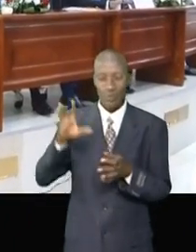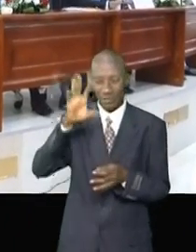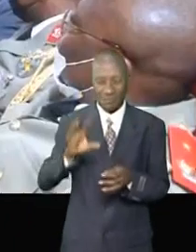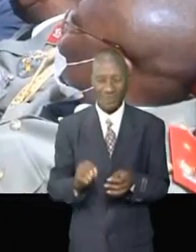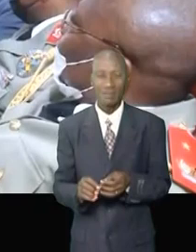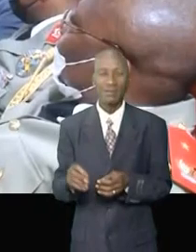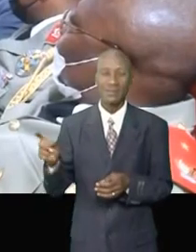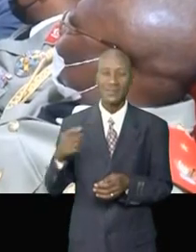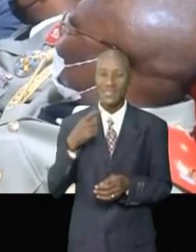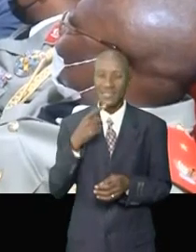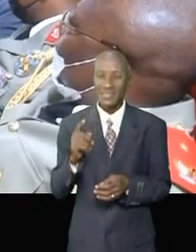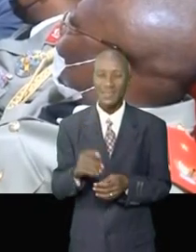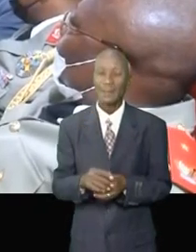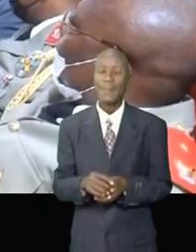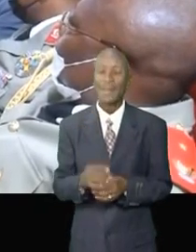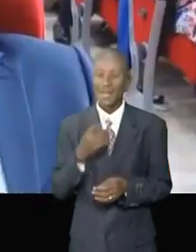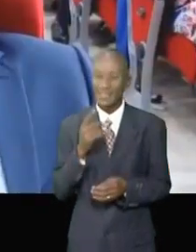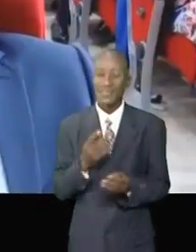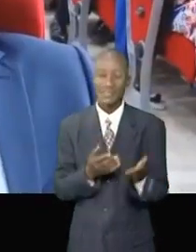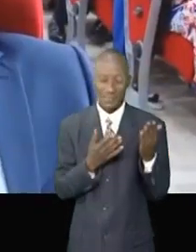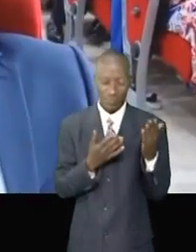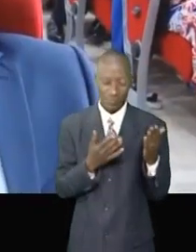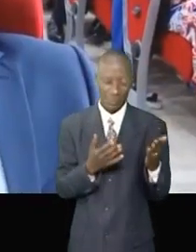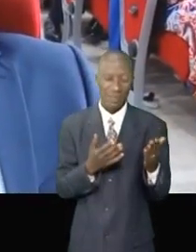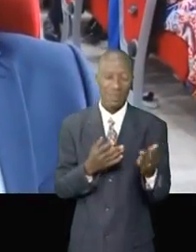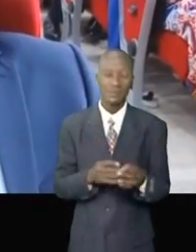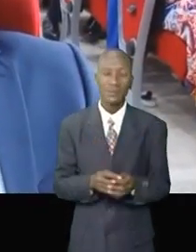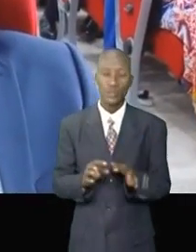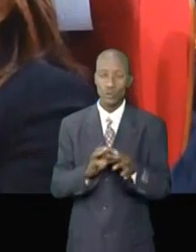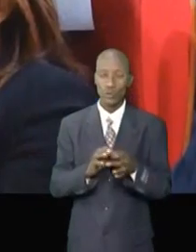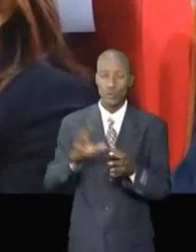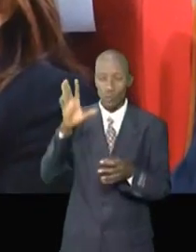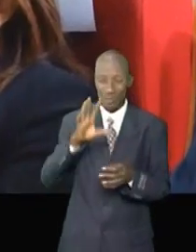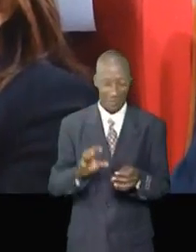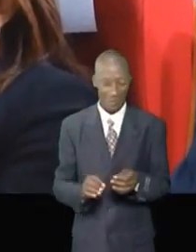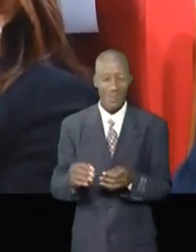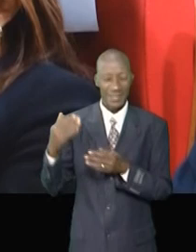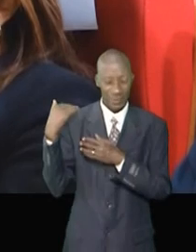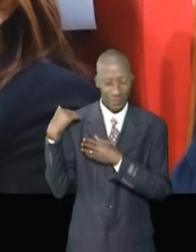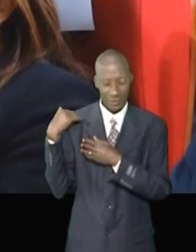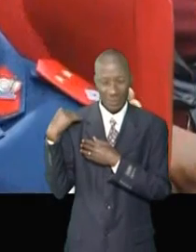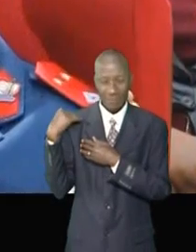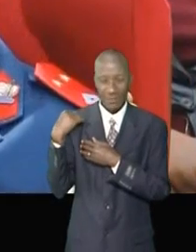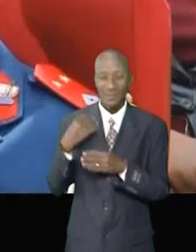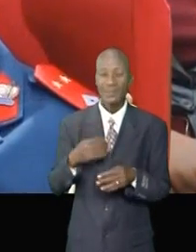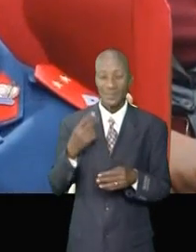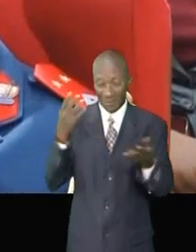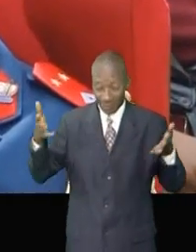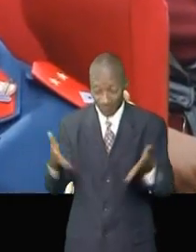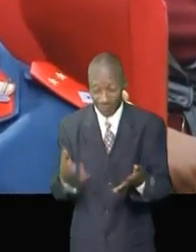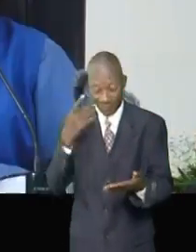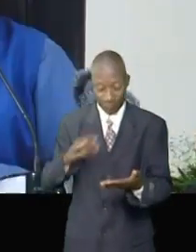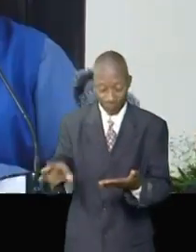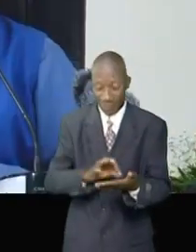qualifie d'instrument jugé utile et pertinent. L'Union africaine, en tant que garant engagé de la COCAD d'Addis Abeba, restera aux